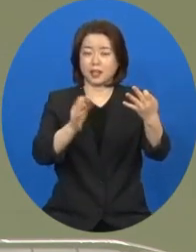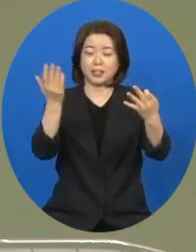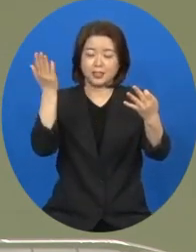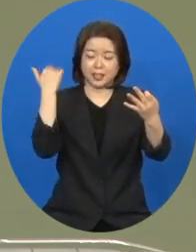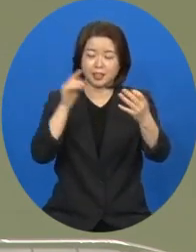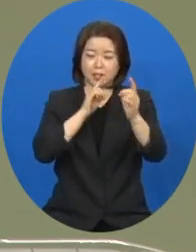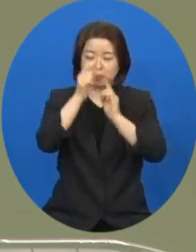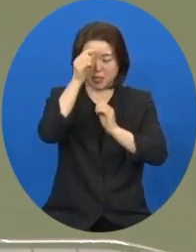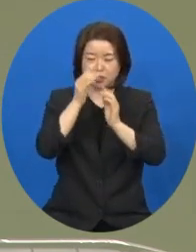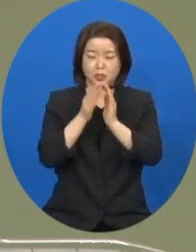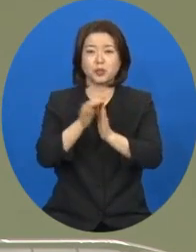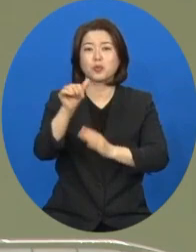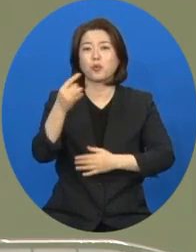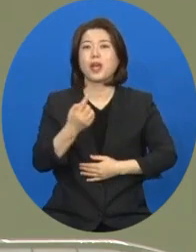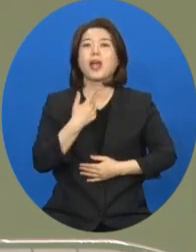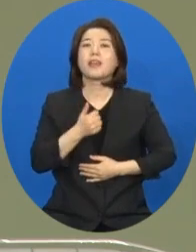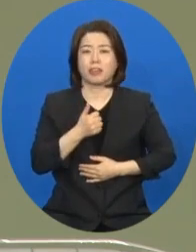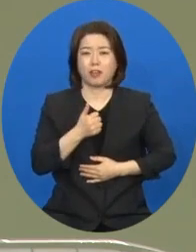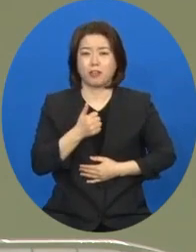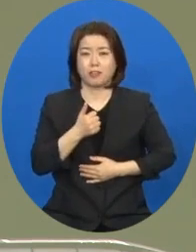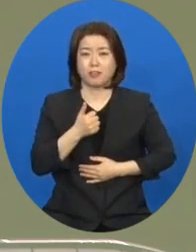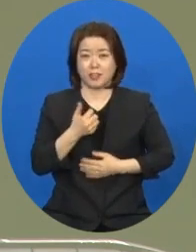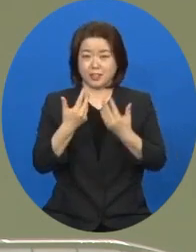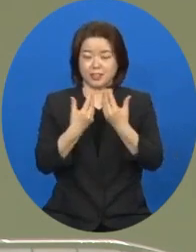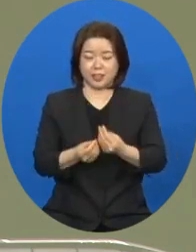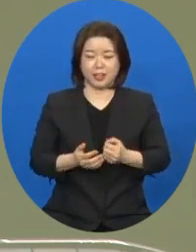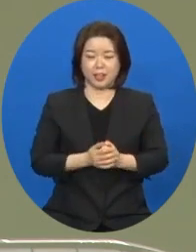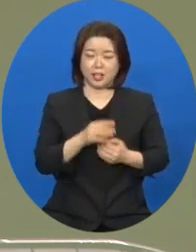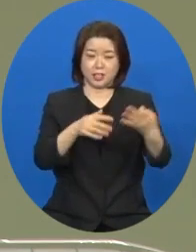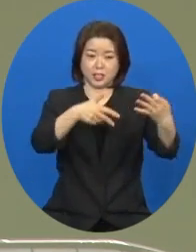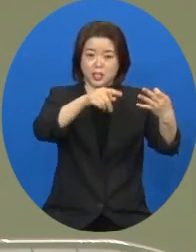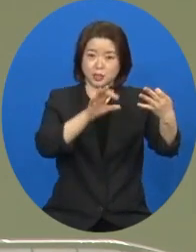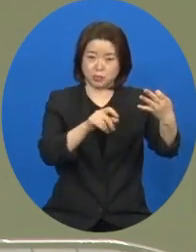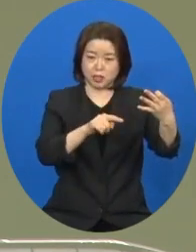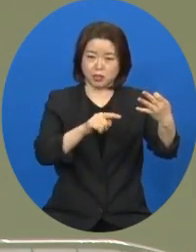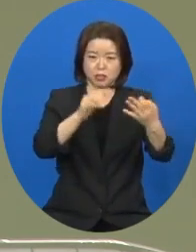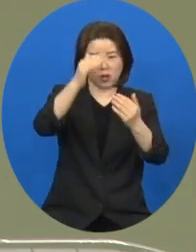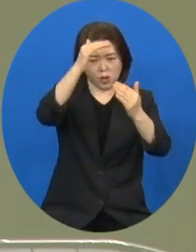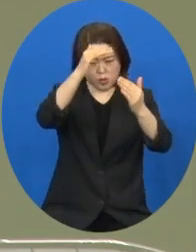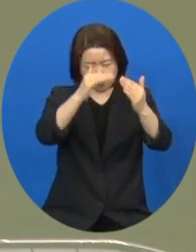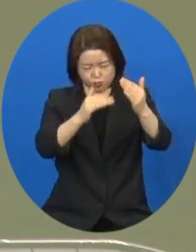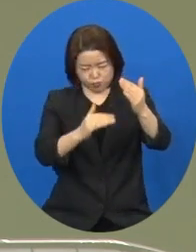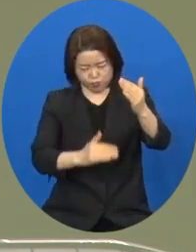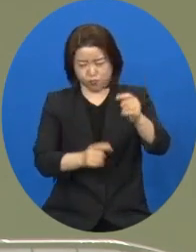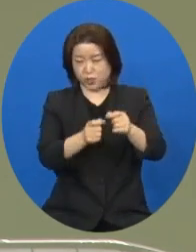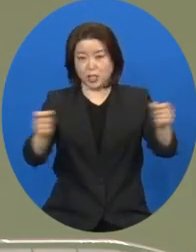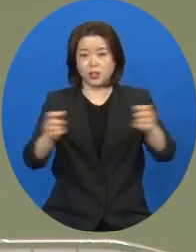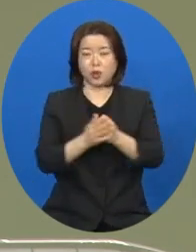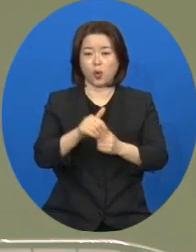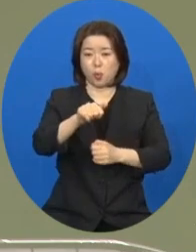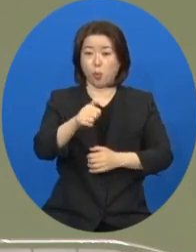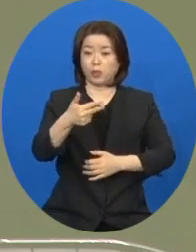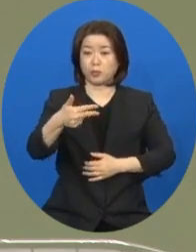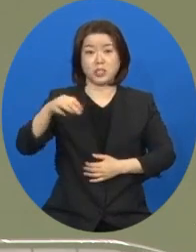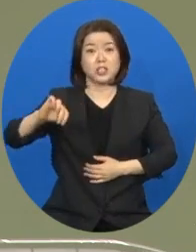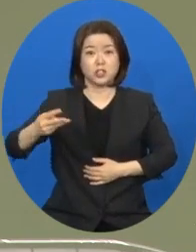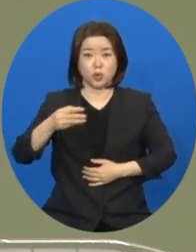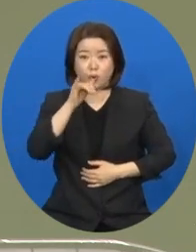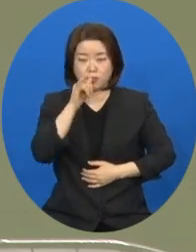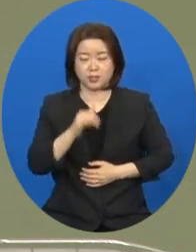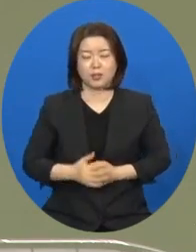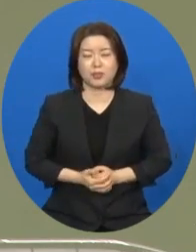이야기입니다. 이 레위기 14장은 굉장히 긴 장입니다. 57절이 있는